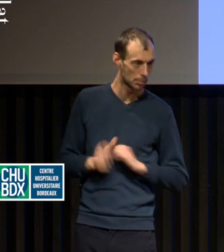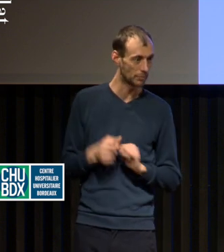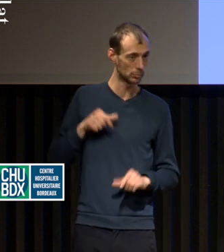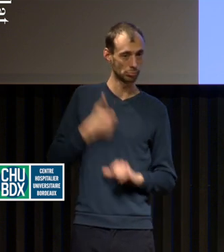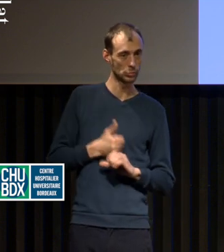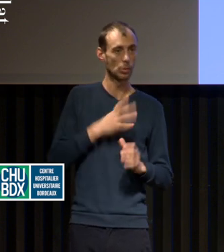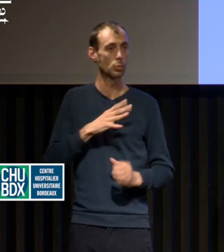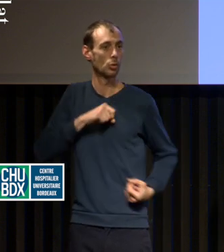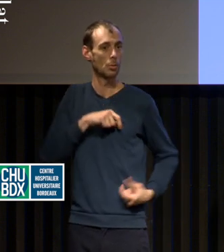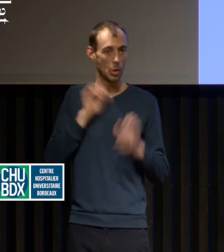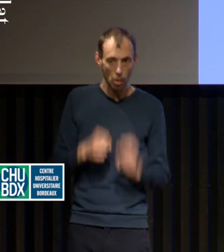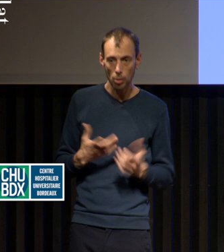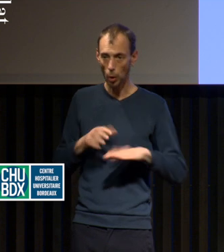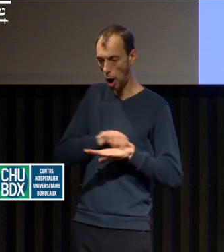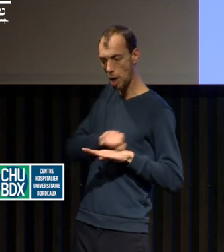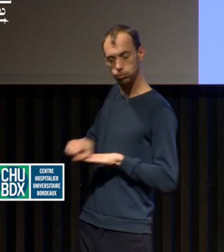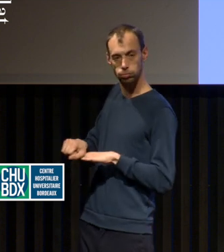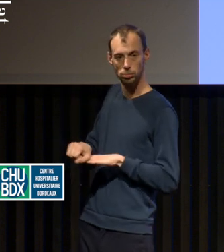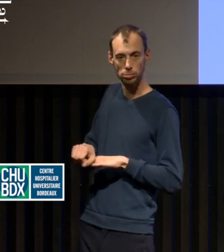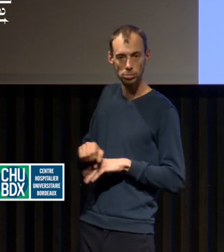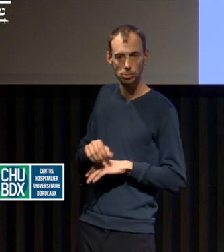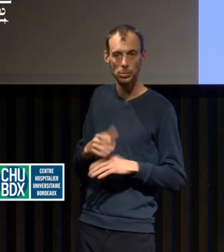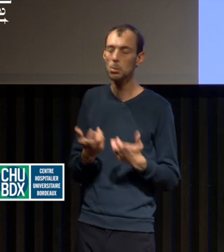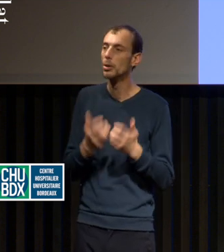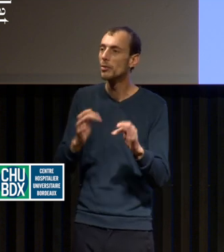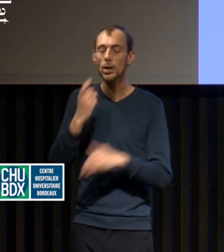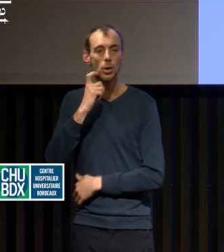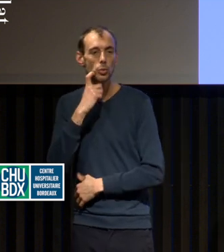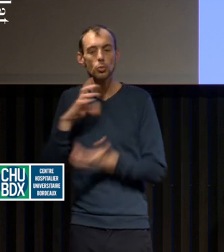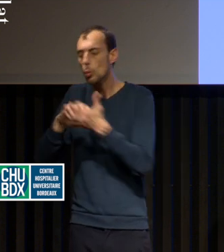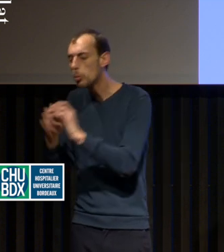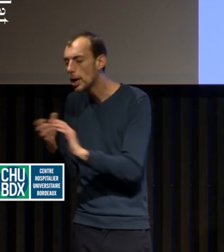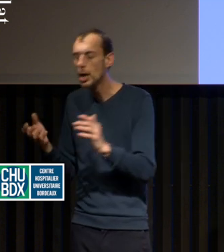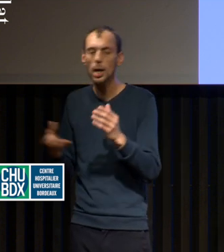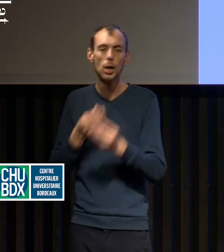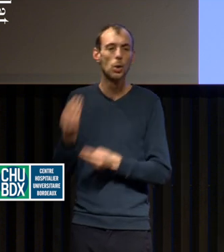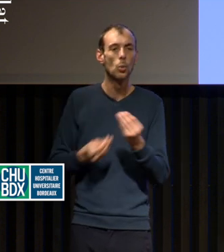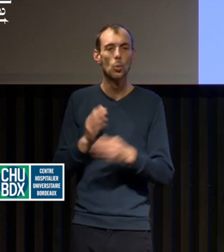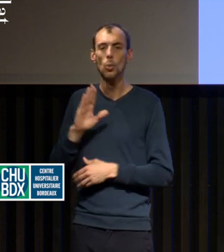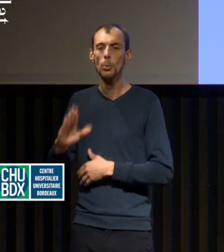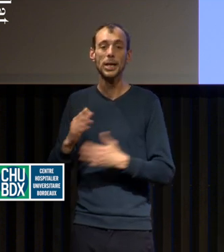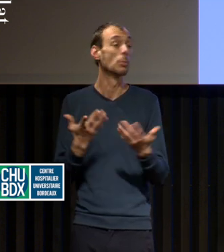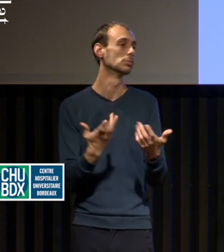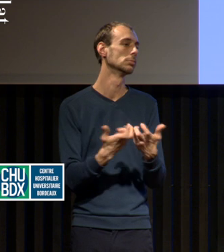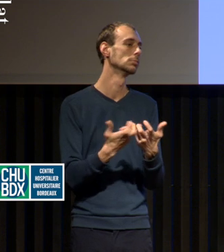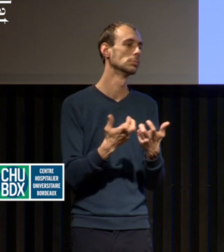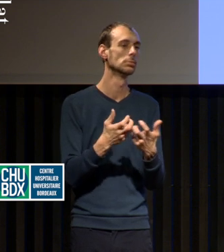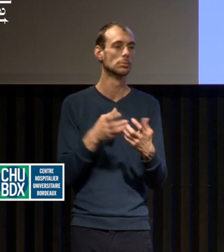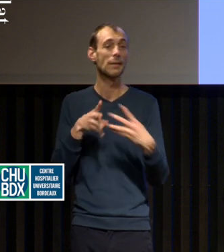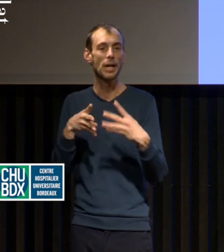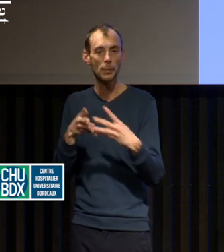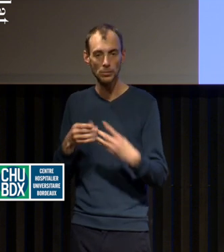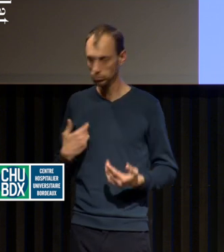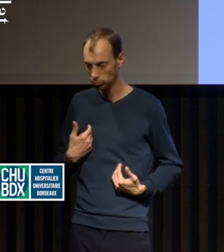nôtre, et qui va, en particulier, ça va être le cas pour des sucres compliqués, pour des lipides, ou alors pour des fibres. Les fibres, nous, on n'est pas capable de